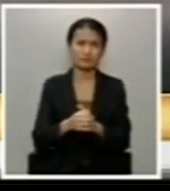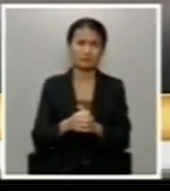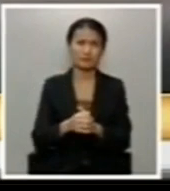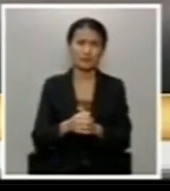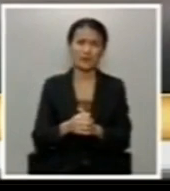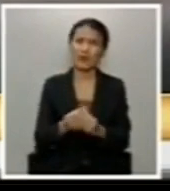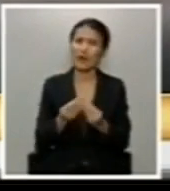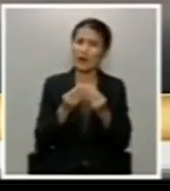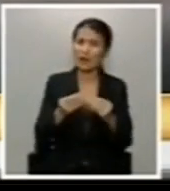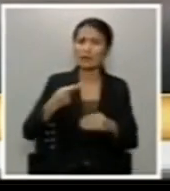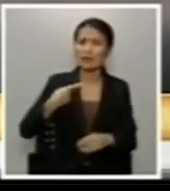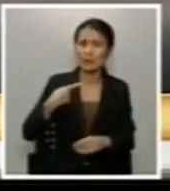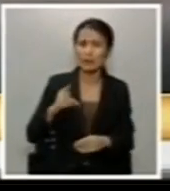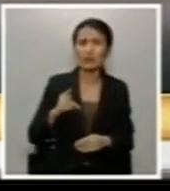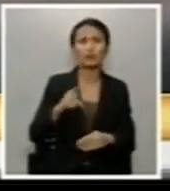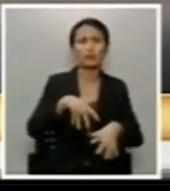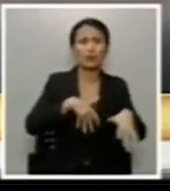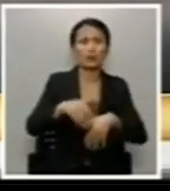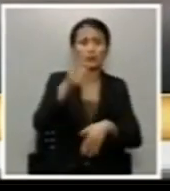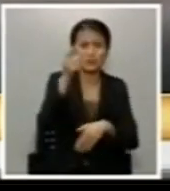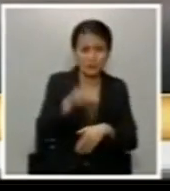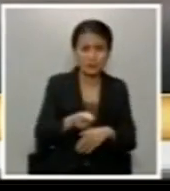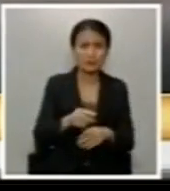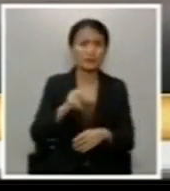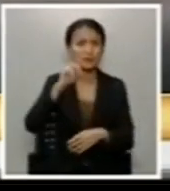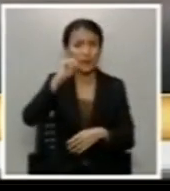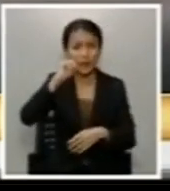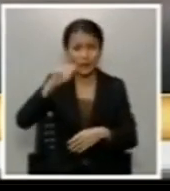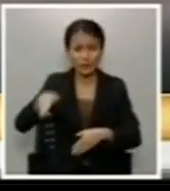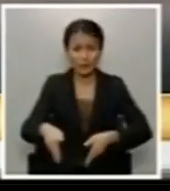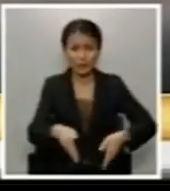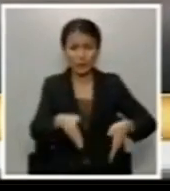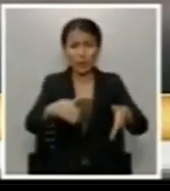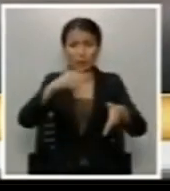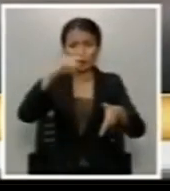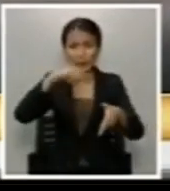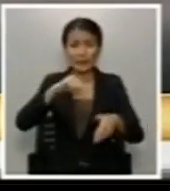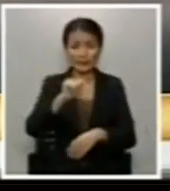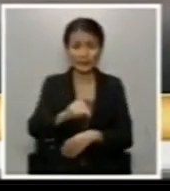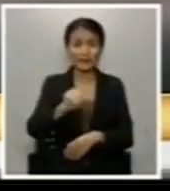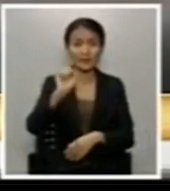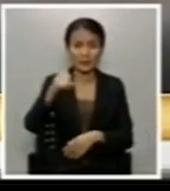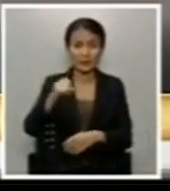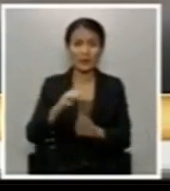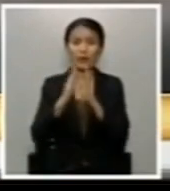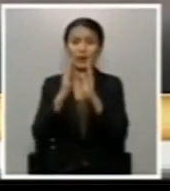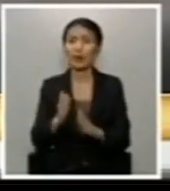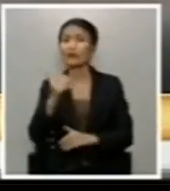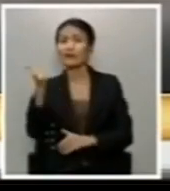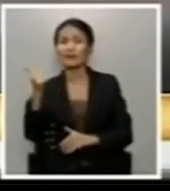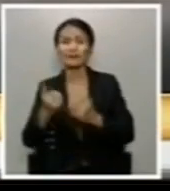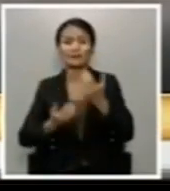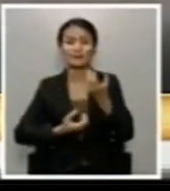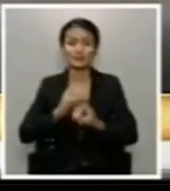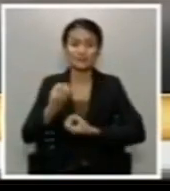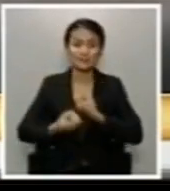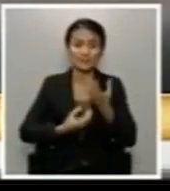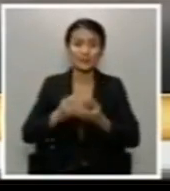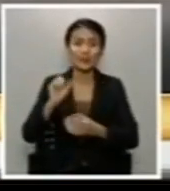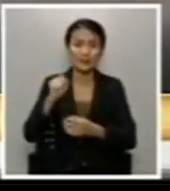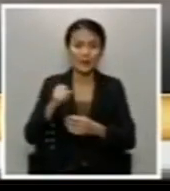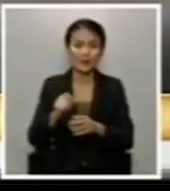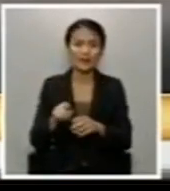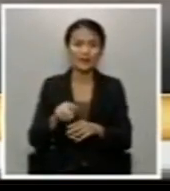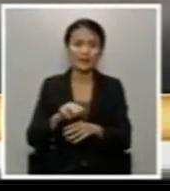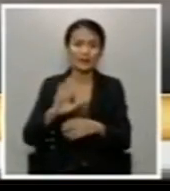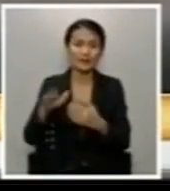นมากที่สุดการเกิดคลองไทยท่านประธานสำหรับผู้อื่นที่อภิปรายอาจจะเหมือนกับเป็นเพื่อน